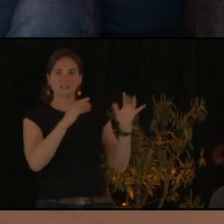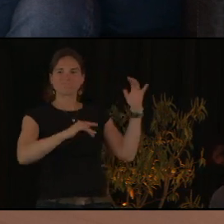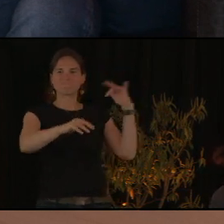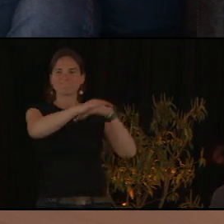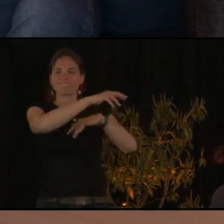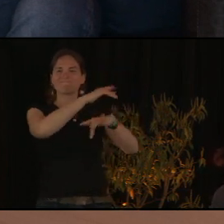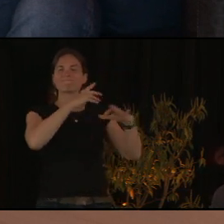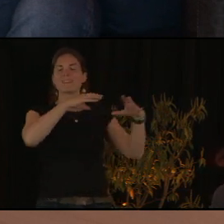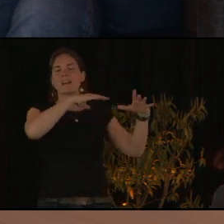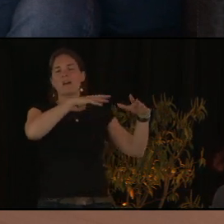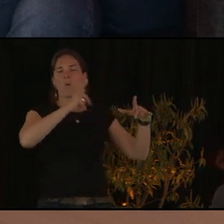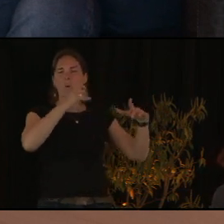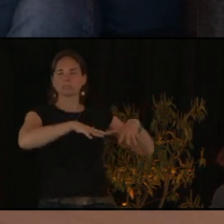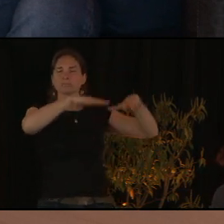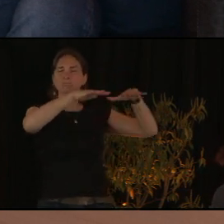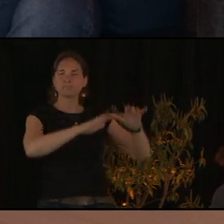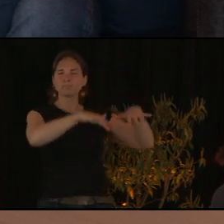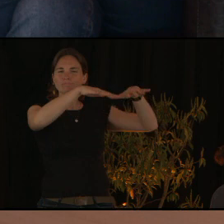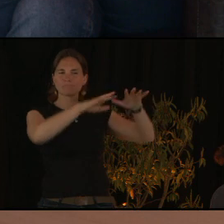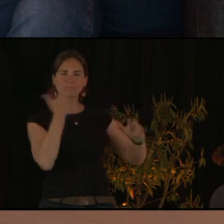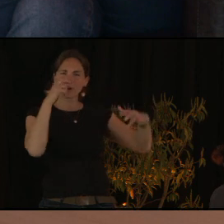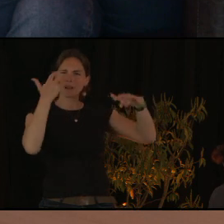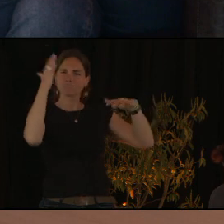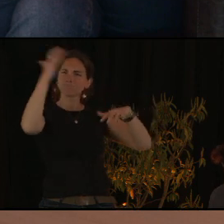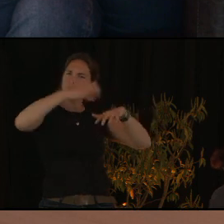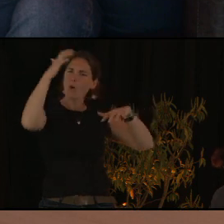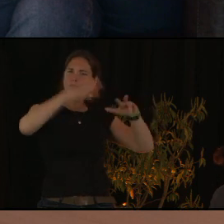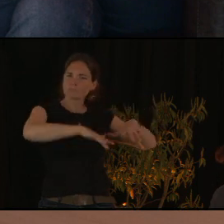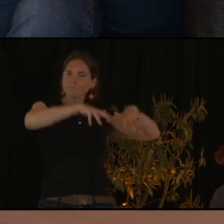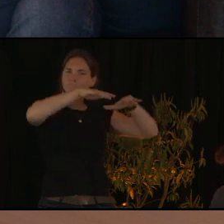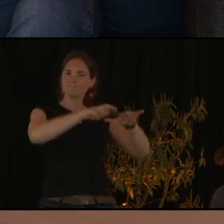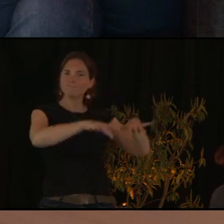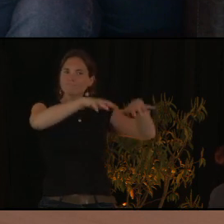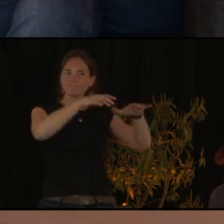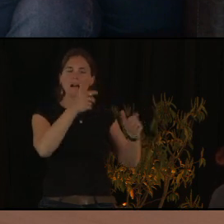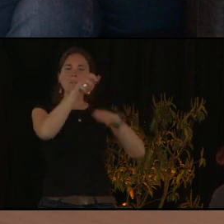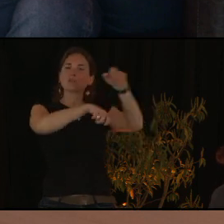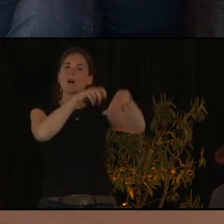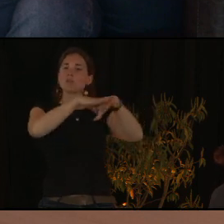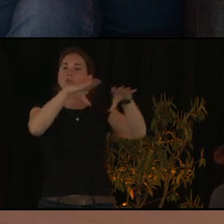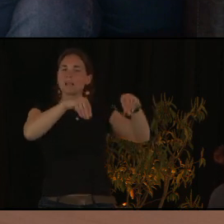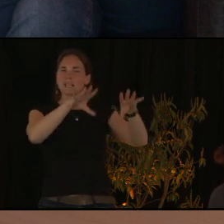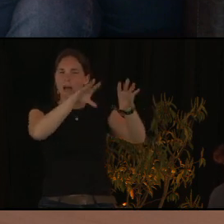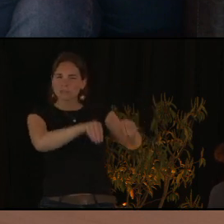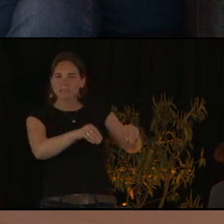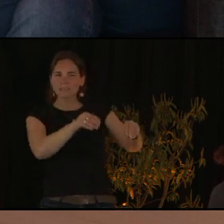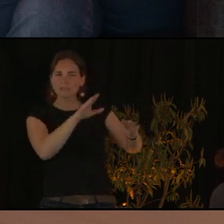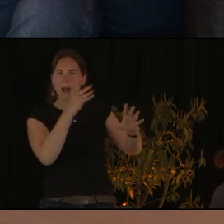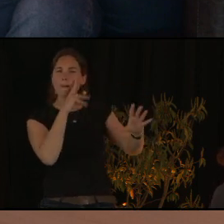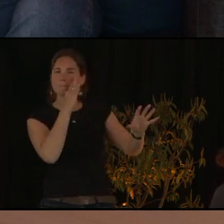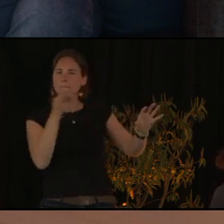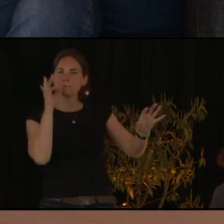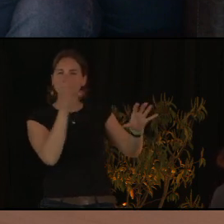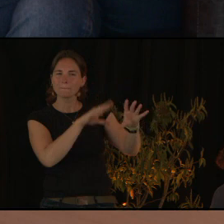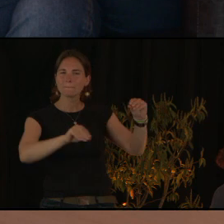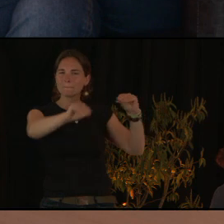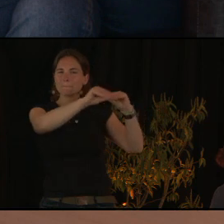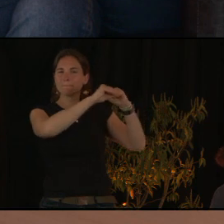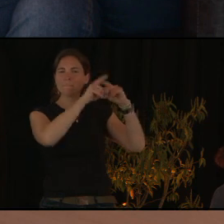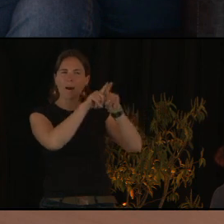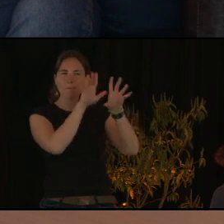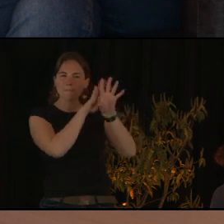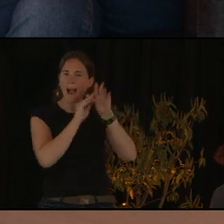ne sais pas si ces marais sont si silencieux que ça, parce qu'on entend le clapotis, on entend la pluie, mais finalement les gens qui l'habitent sont assez taiseux. Enfin, donc il y a quand même une espèce de chape